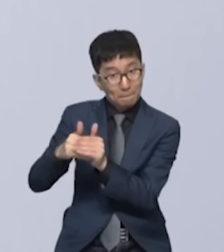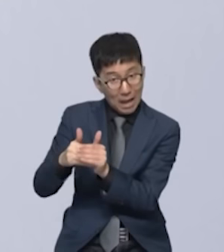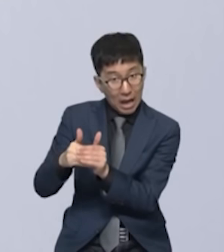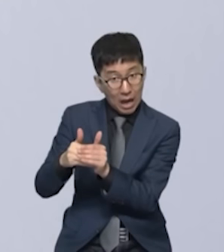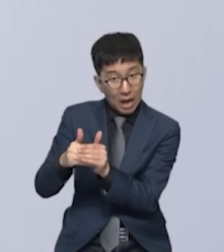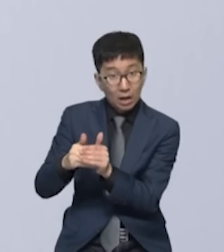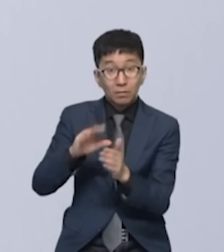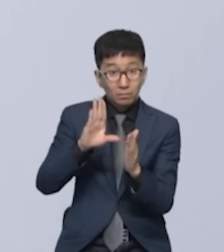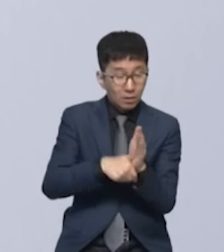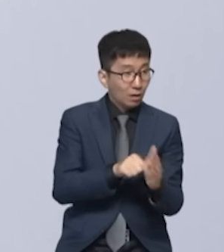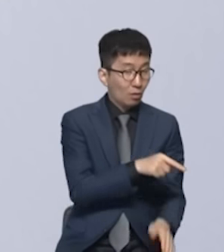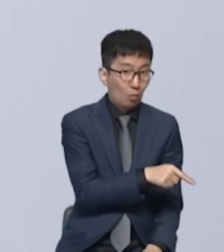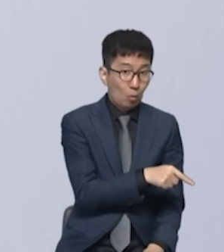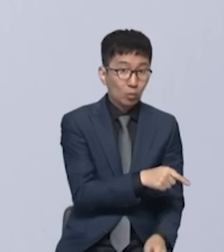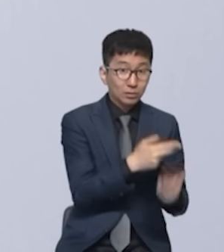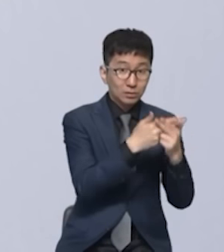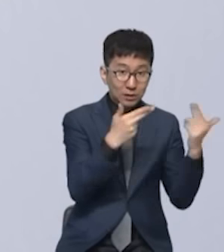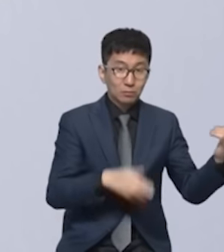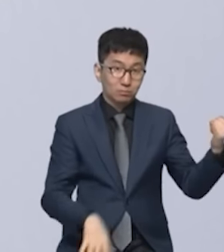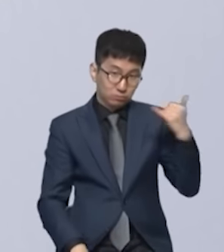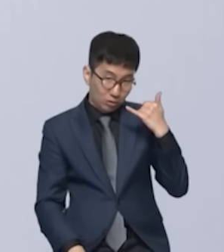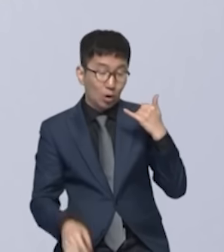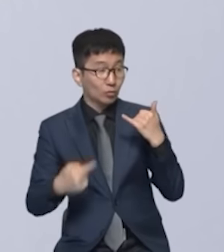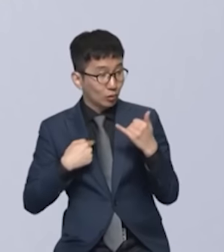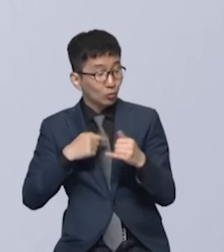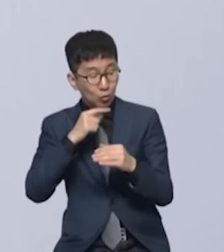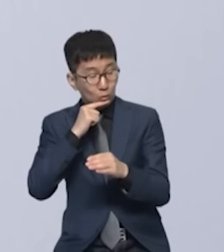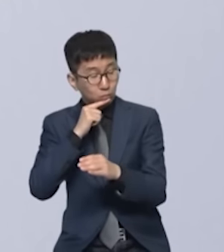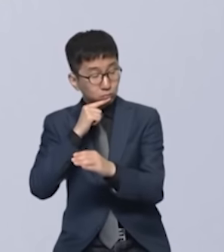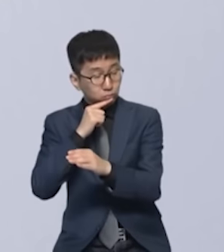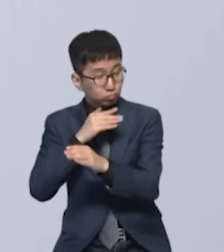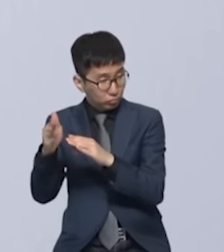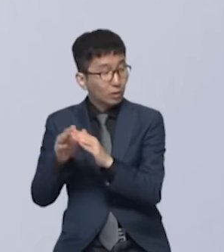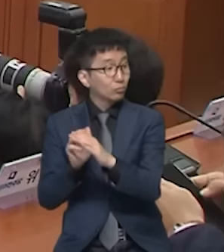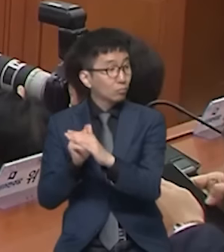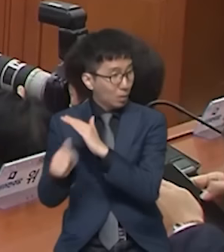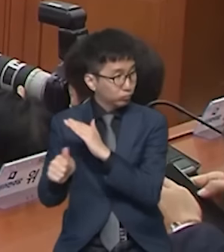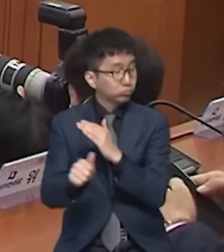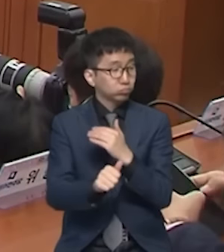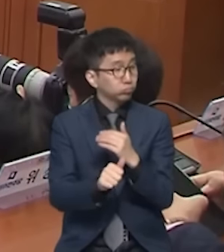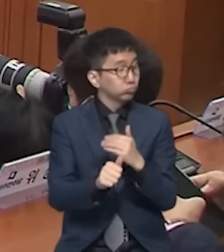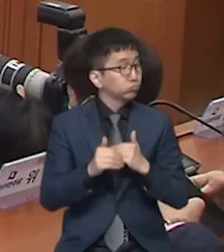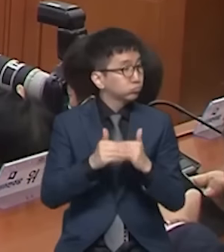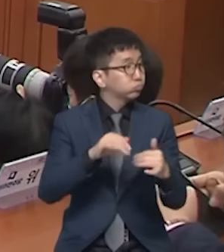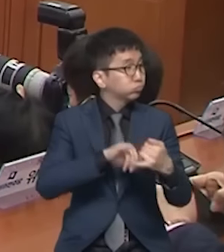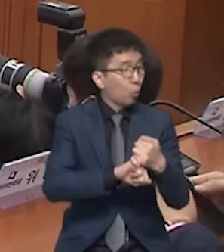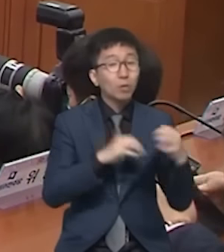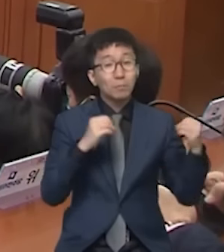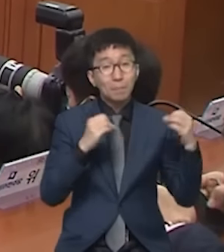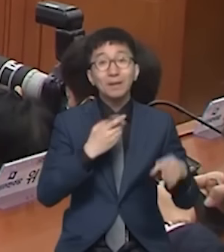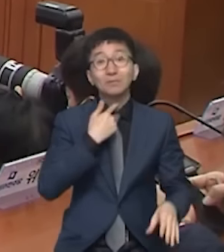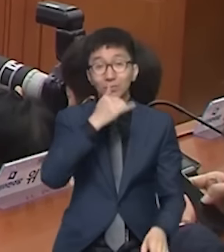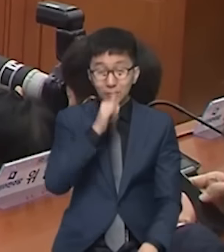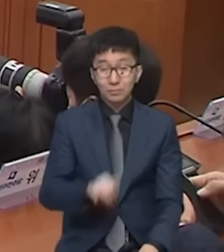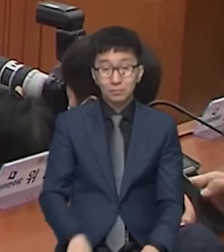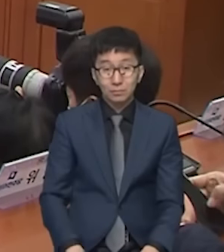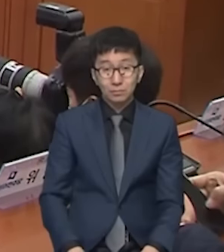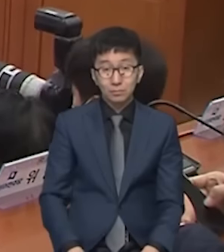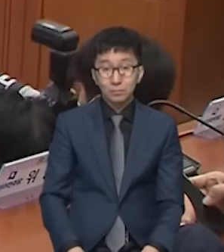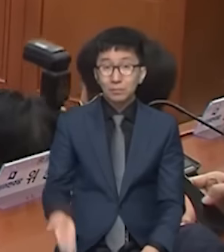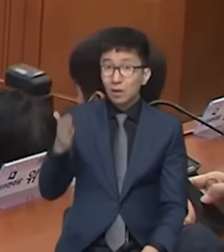바꿔줘 저 역시도 같이 방북을 추진하겠다고 말한 적이 있다고 진술했습니다. 이 대표는 이런 김 전 회장의 진술이